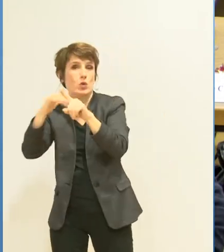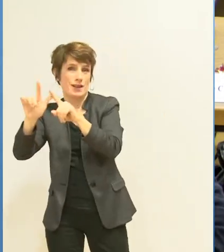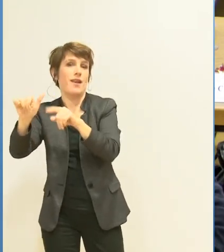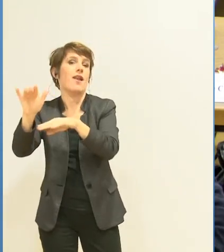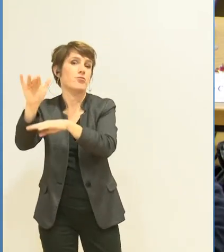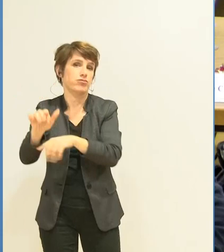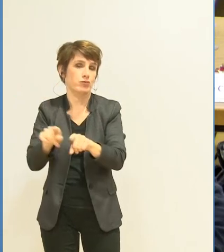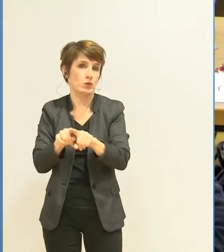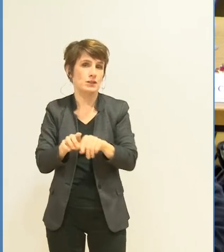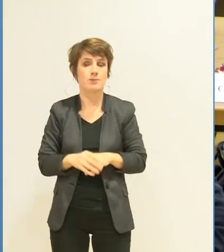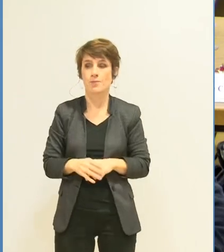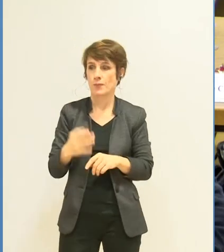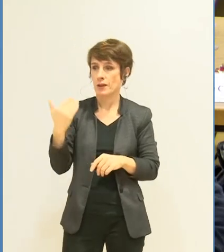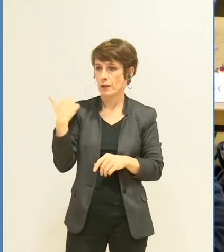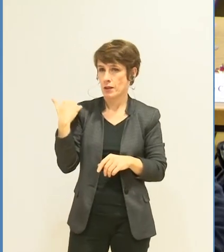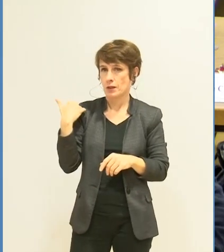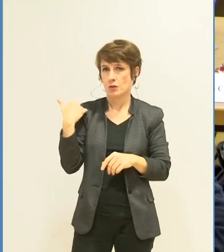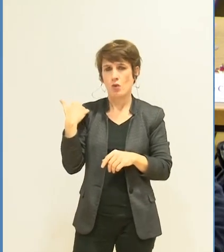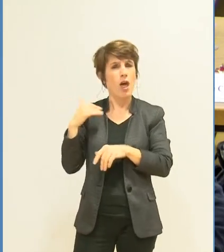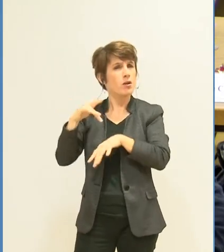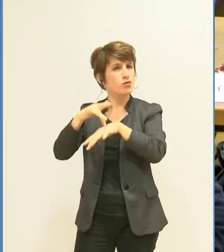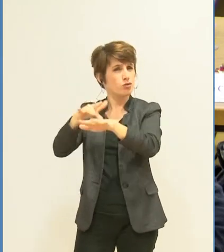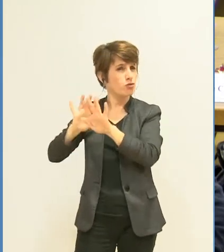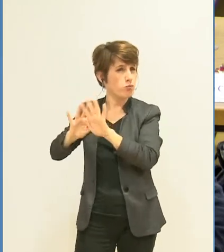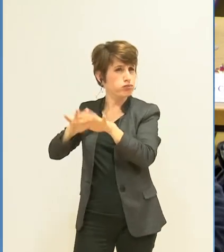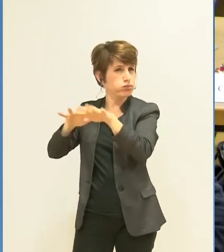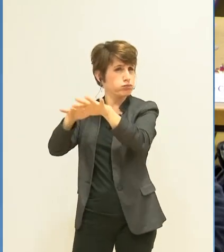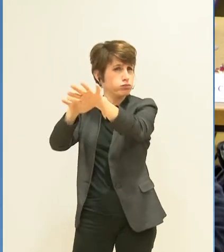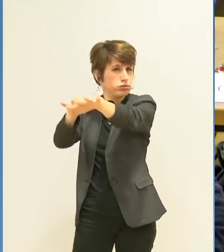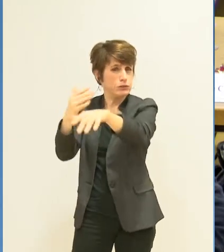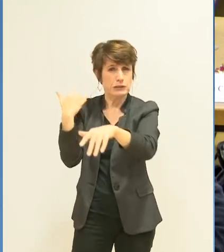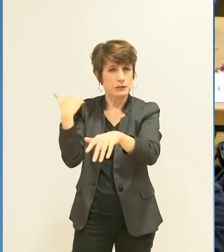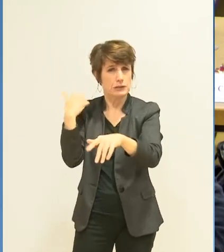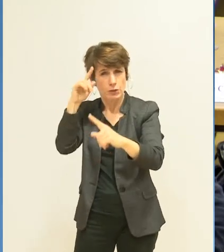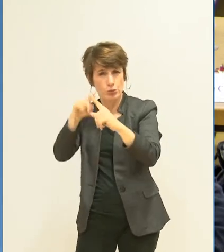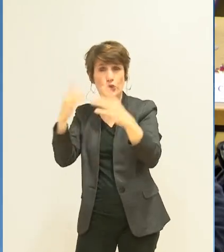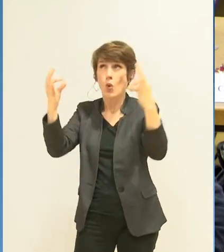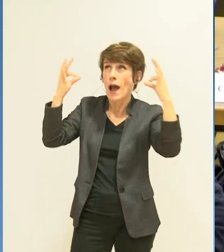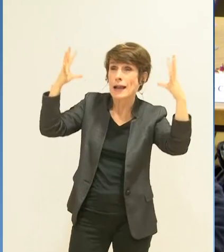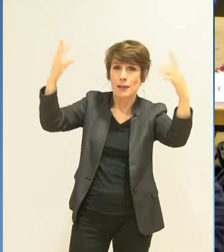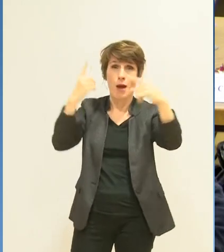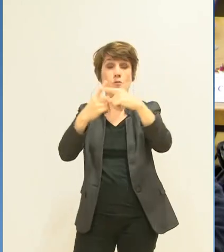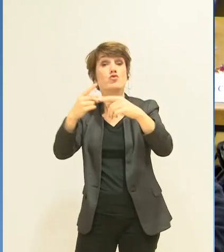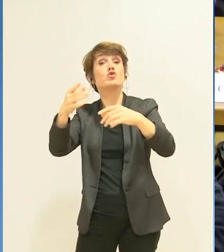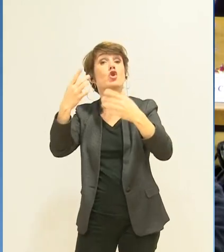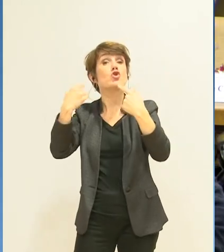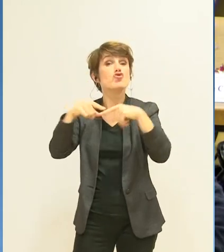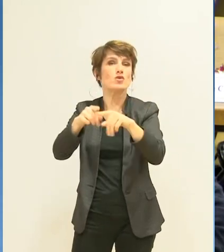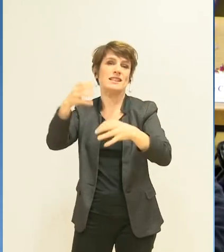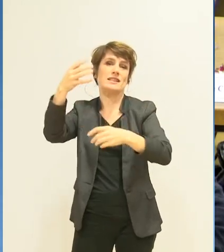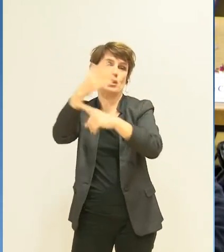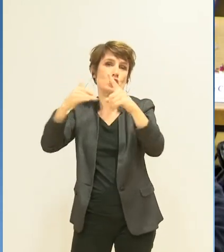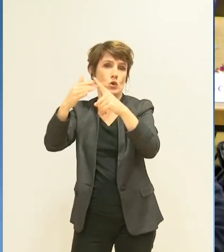des milliers de gronau polythène et grenot politain étaient dans la rue pour défendre à la fois le climat et la justice sociale fin du monde